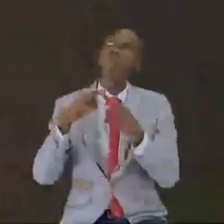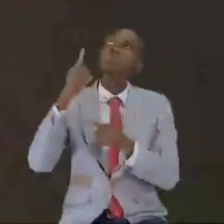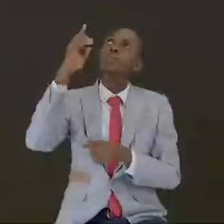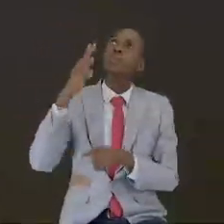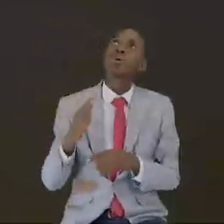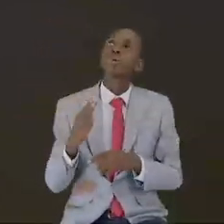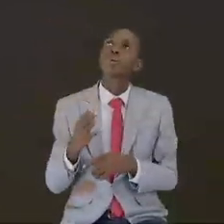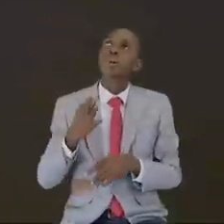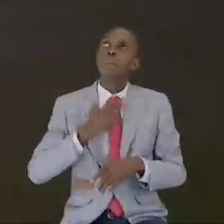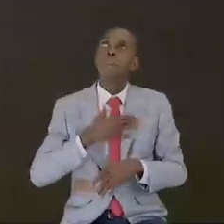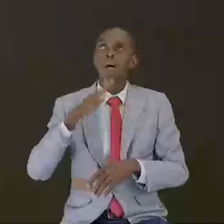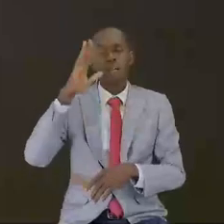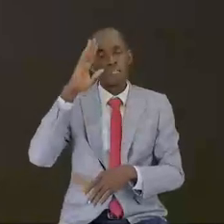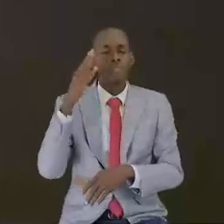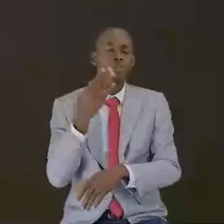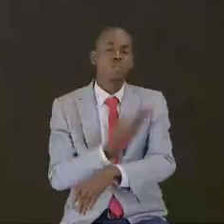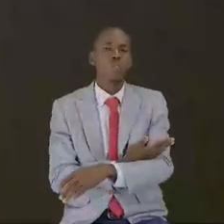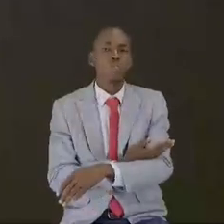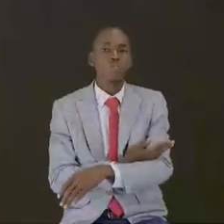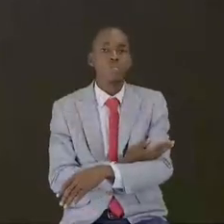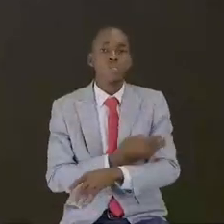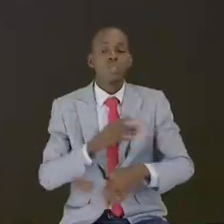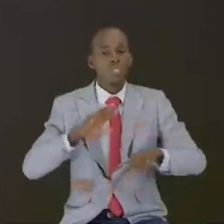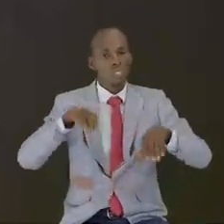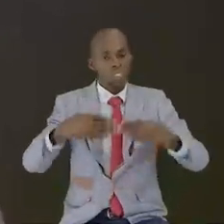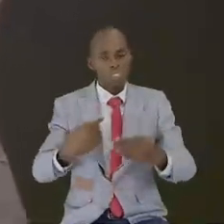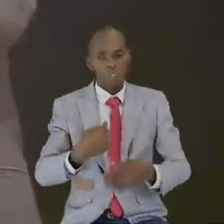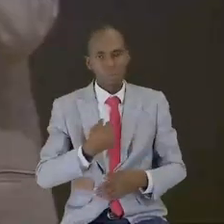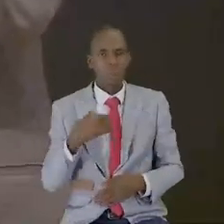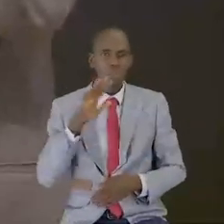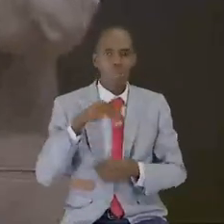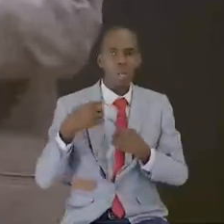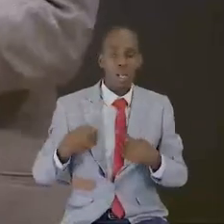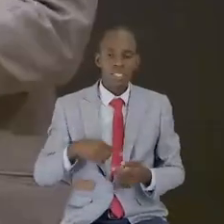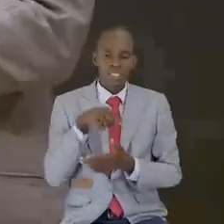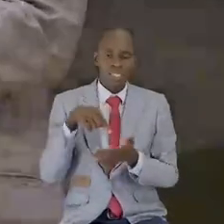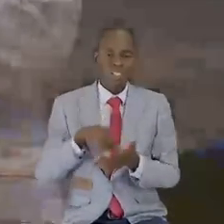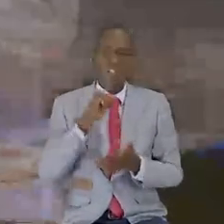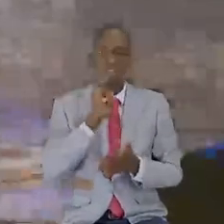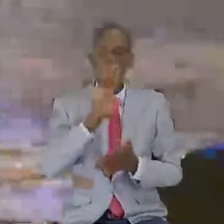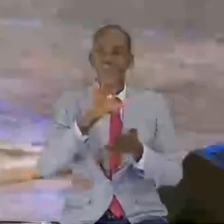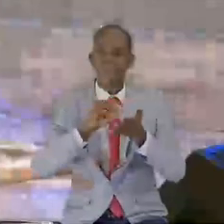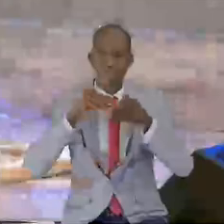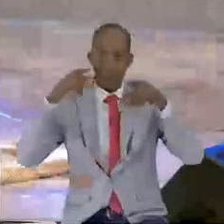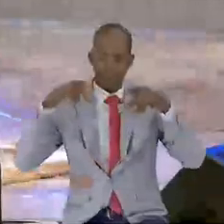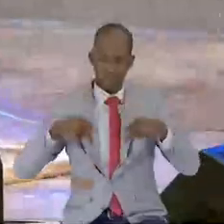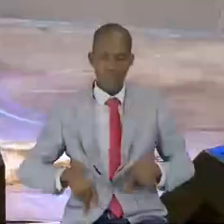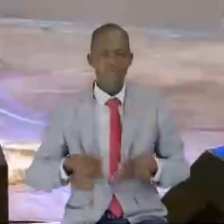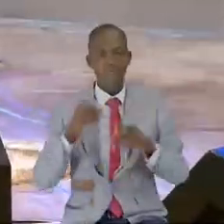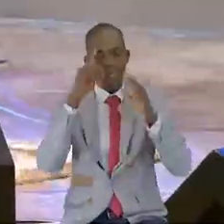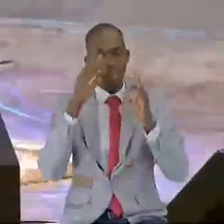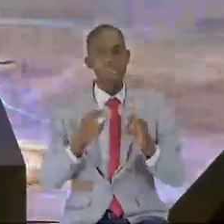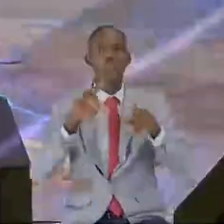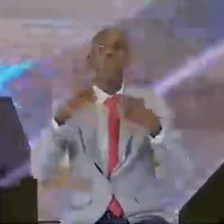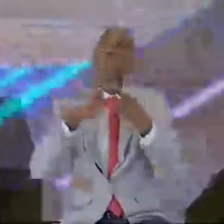et dis, mon fils, donne-moi ton cœur. Et voici ta décision personnelle maintenant. Et tu vas